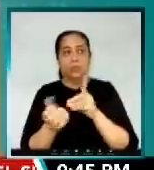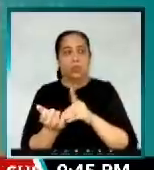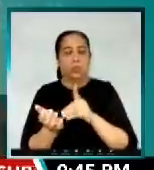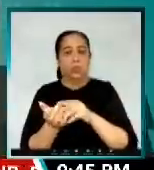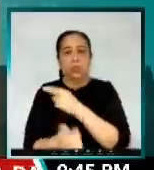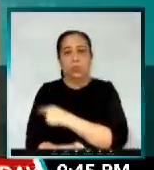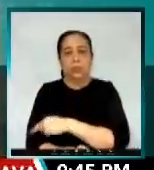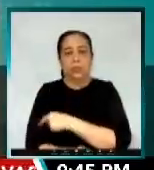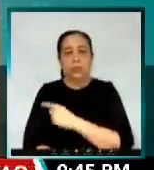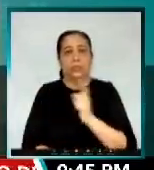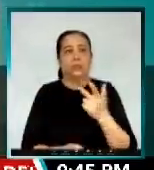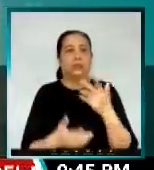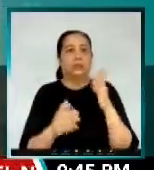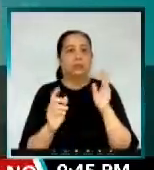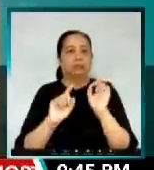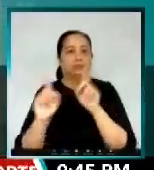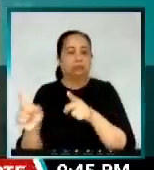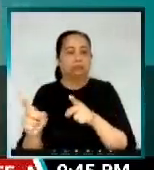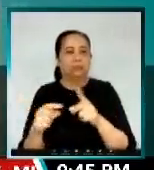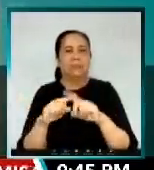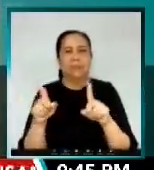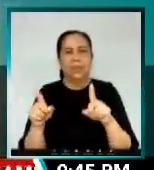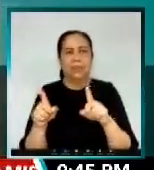tent. But yesterday,